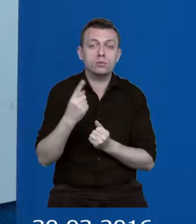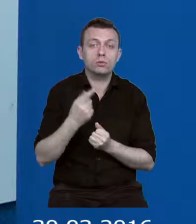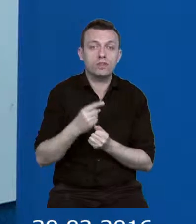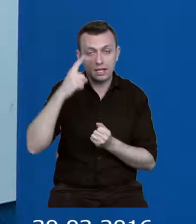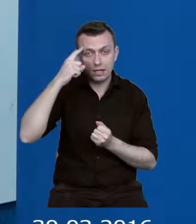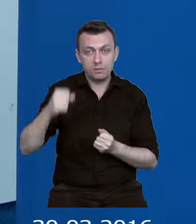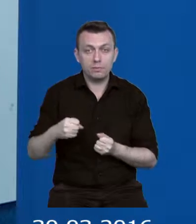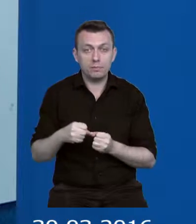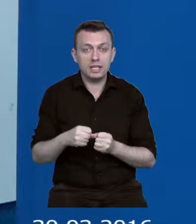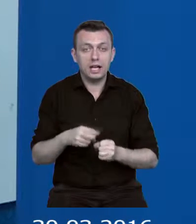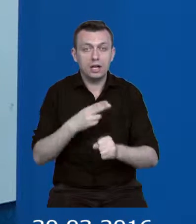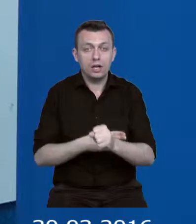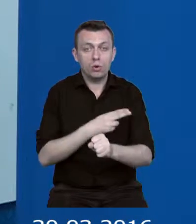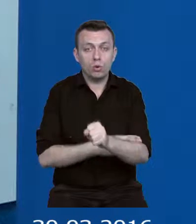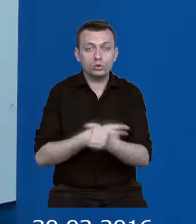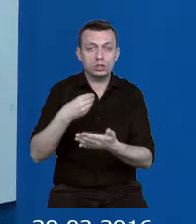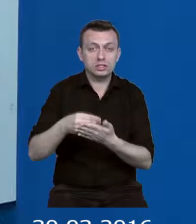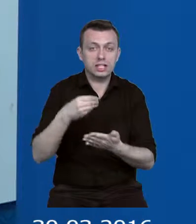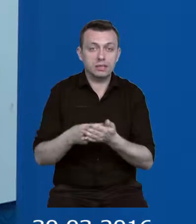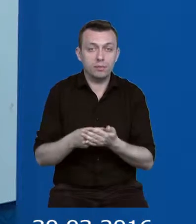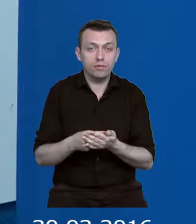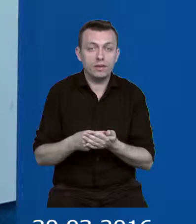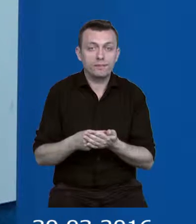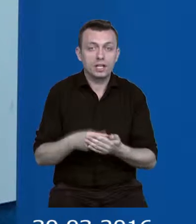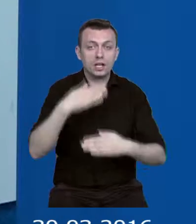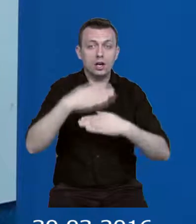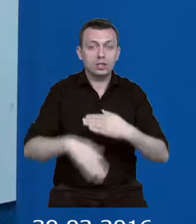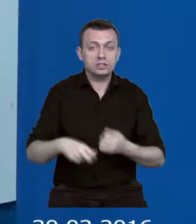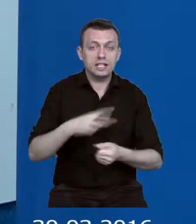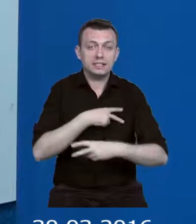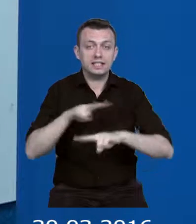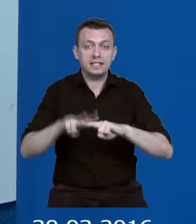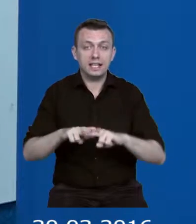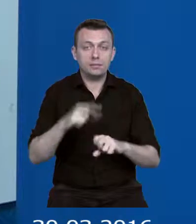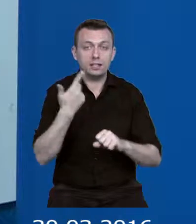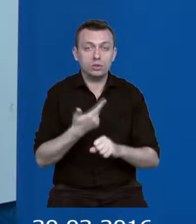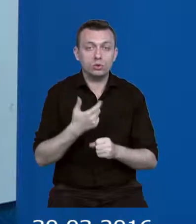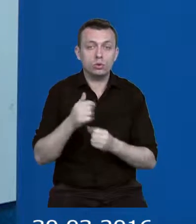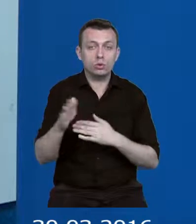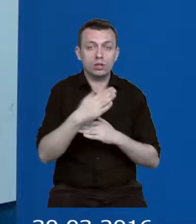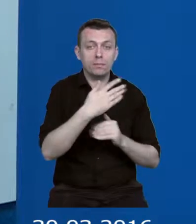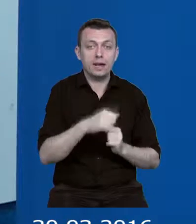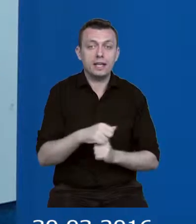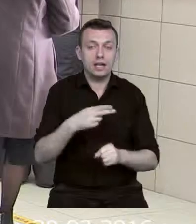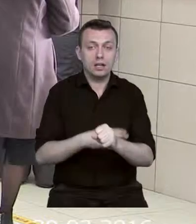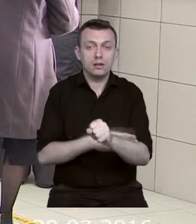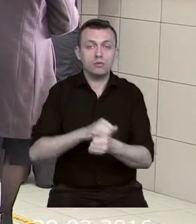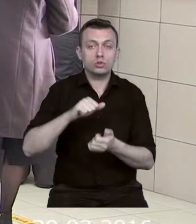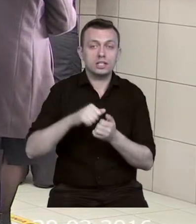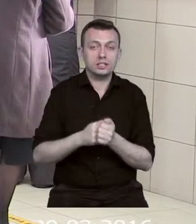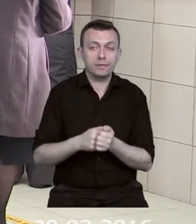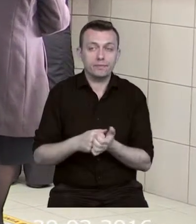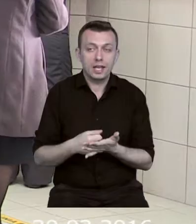fiskus. Ostateczny termin rozliczenia podatkowego mija 2 maja. W Urzędzie Skarbowym widać już spory ruch.